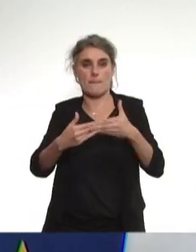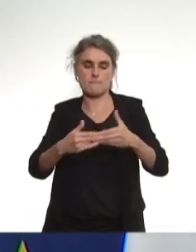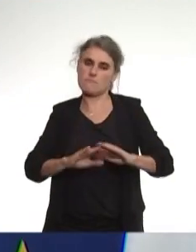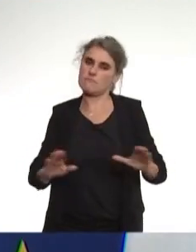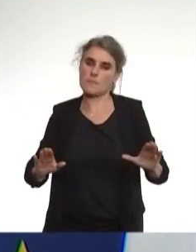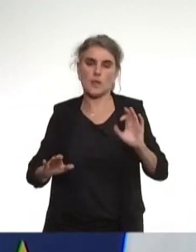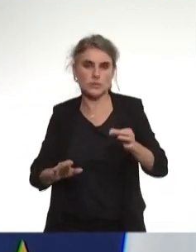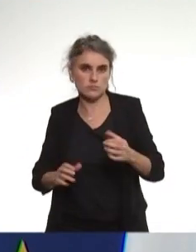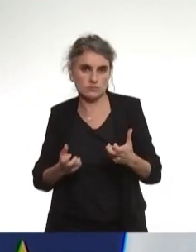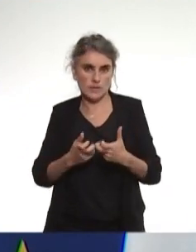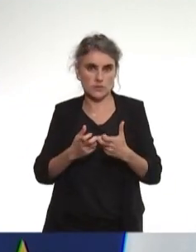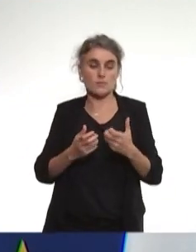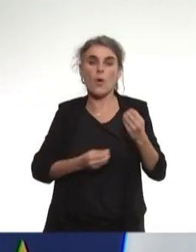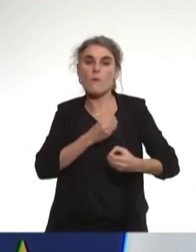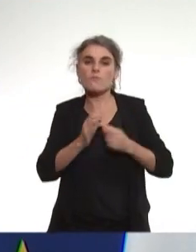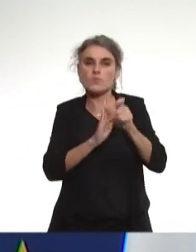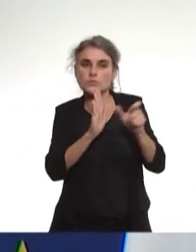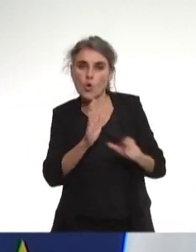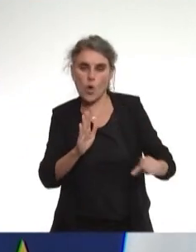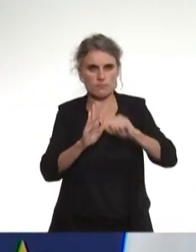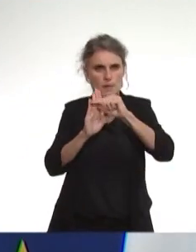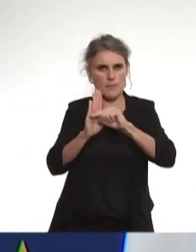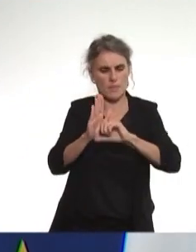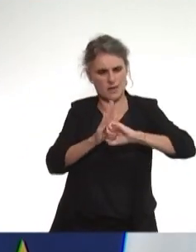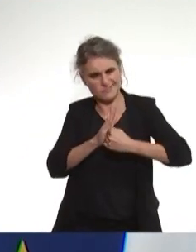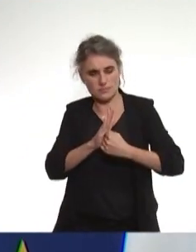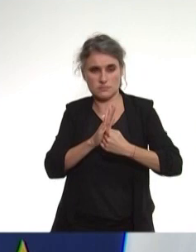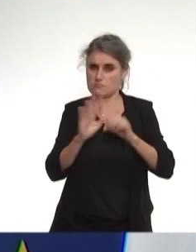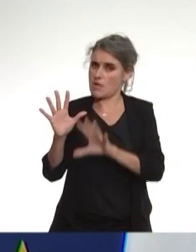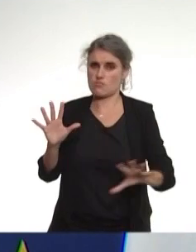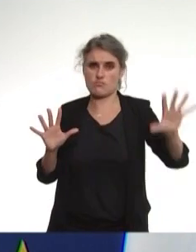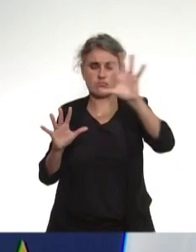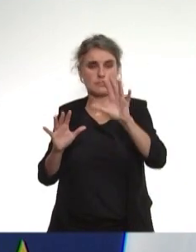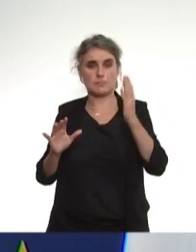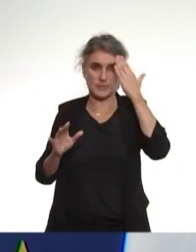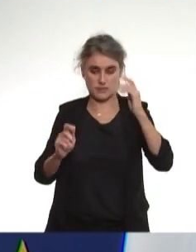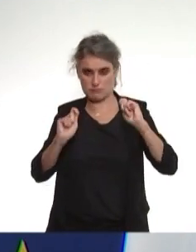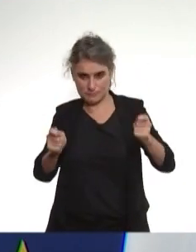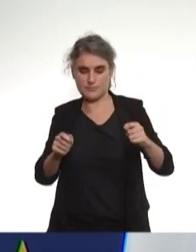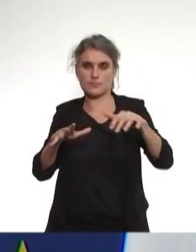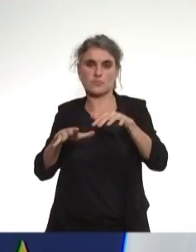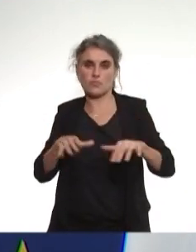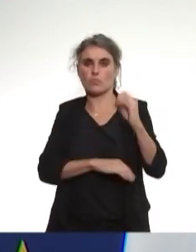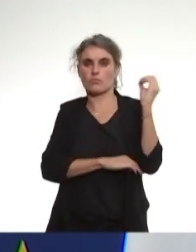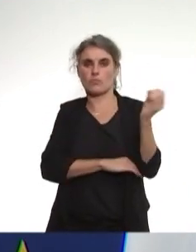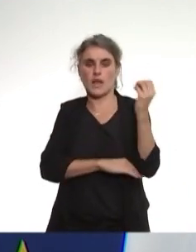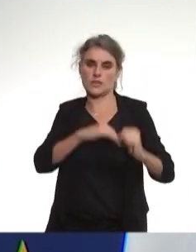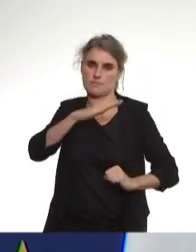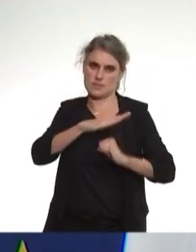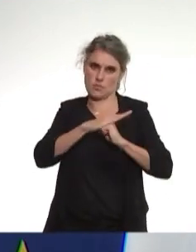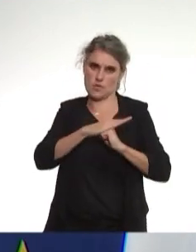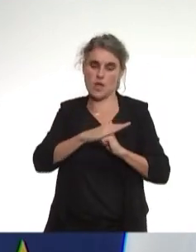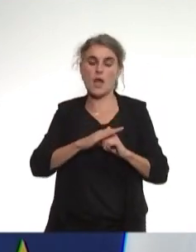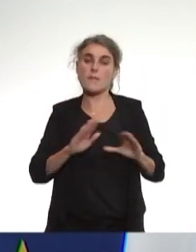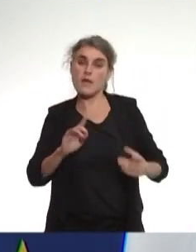bars et le protocole sanitaire renforcée dans les restaurants ça va concerner toutes les zones d'alerté maximale la concertation est aussi importante pour définir avec les